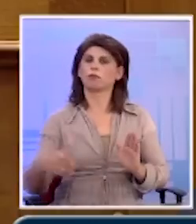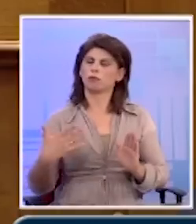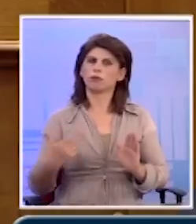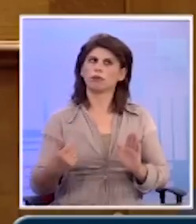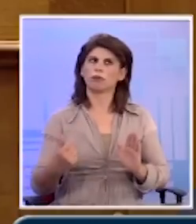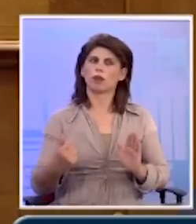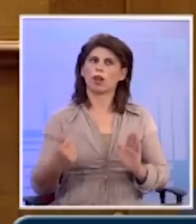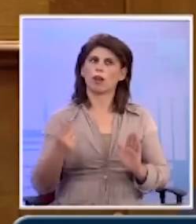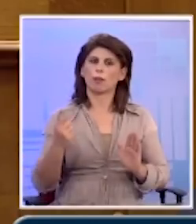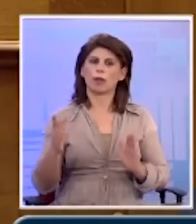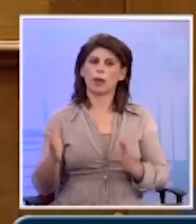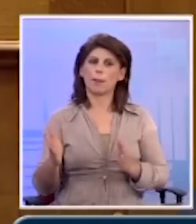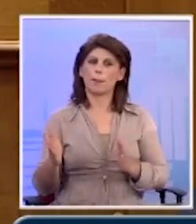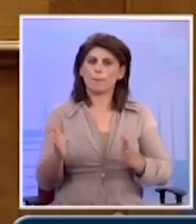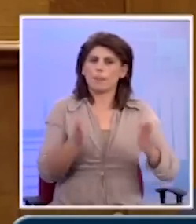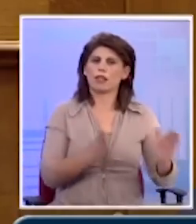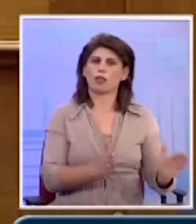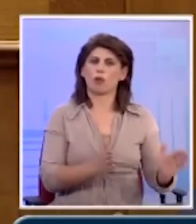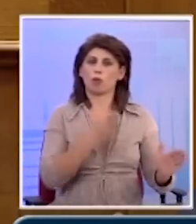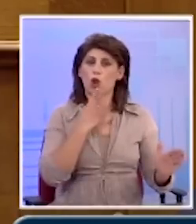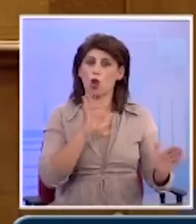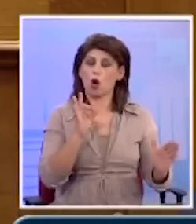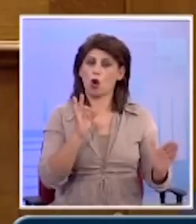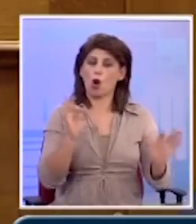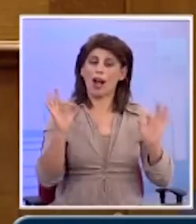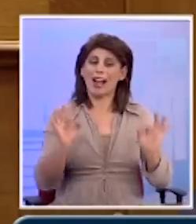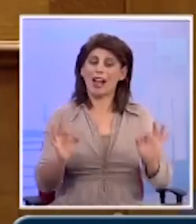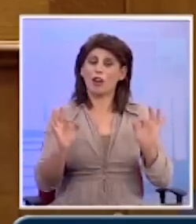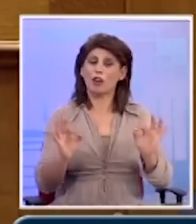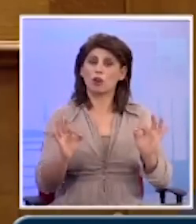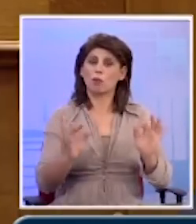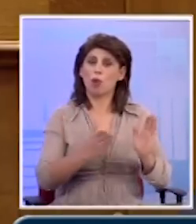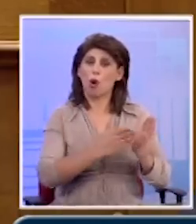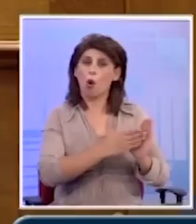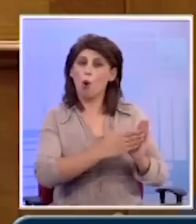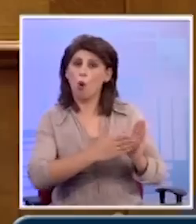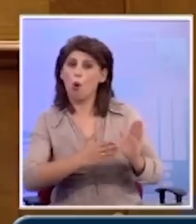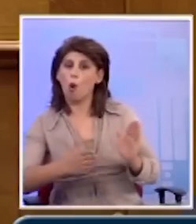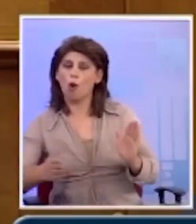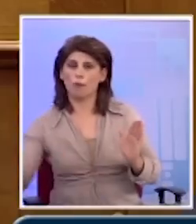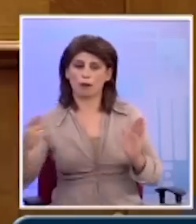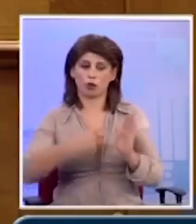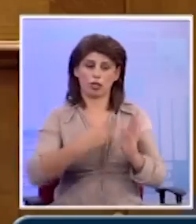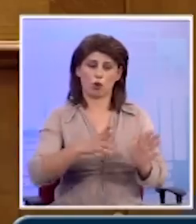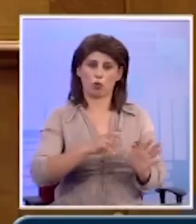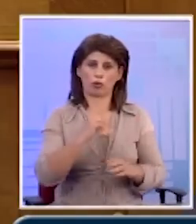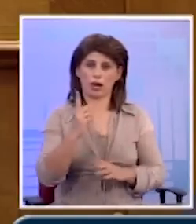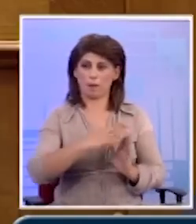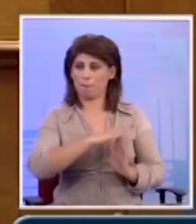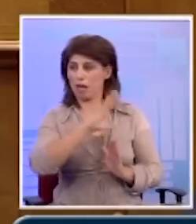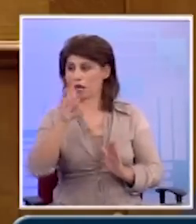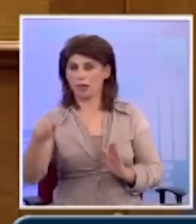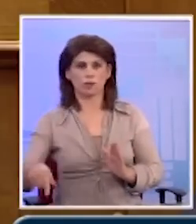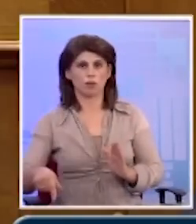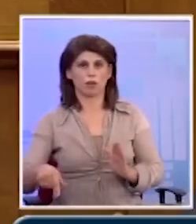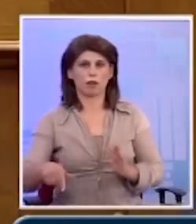αποτελεί μία έτσι μετατόπιση, διότι κανονικοποιεί όλη την περίοδο από το 1981 μέχρι σήμερα. Δεν είχαμε μία